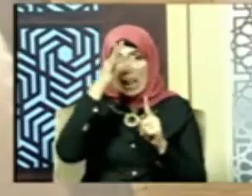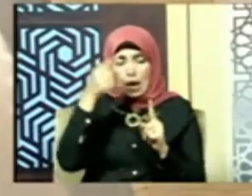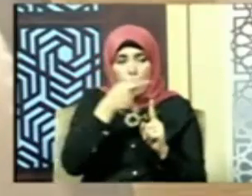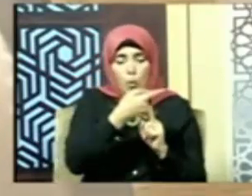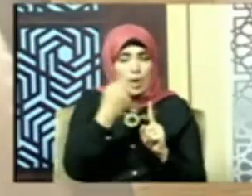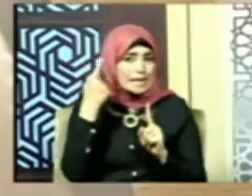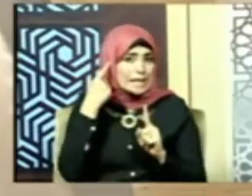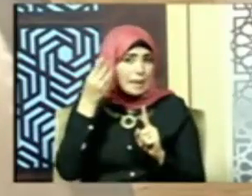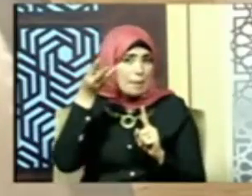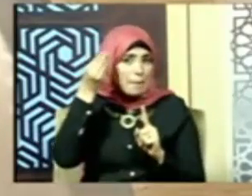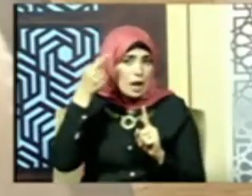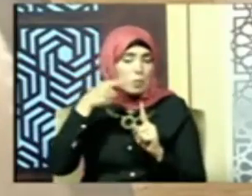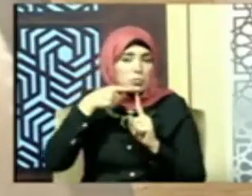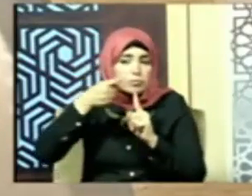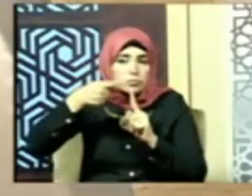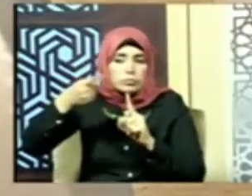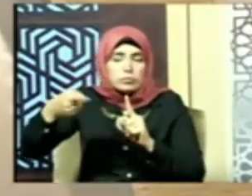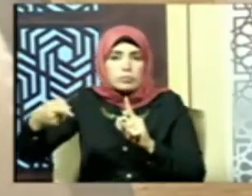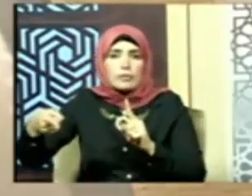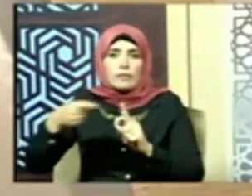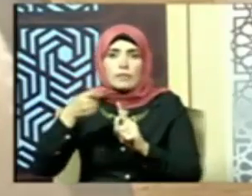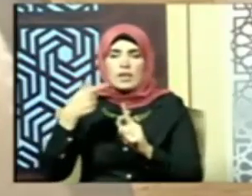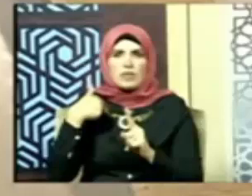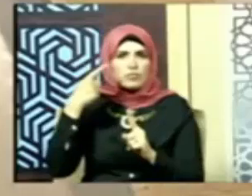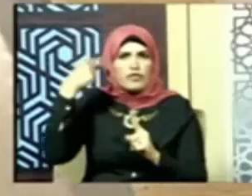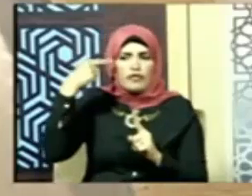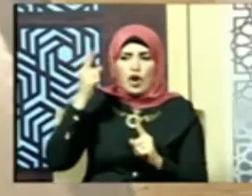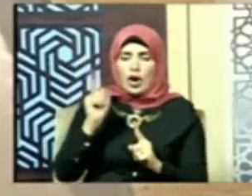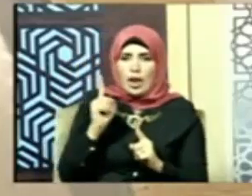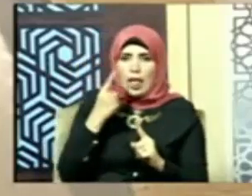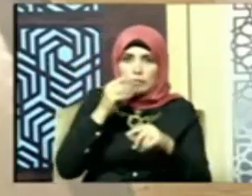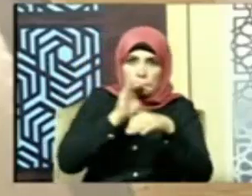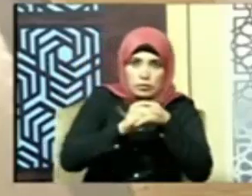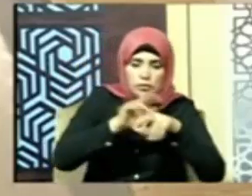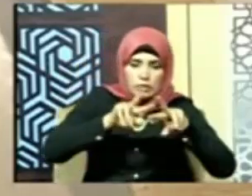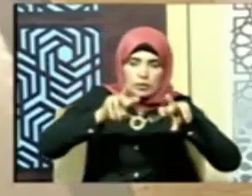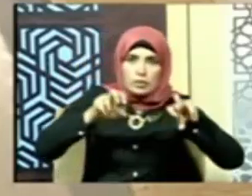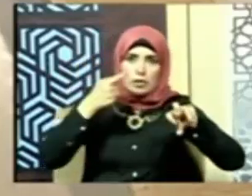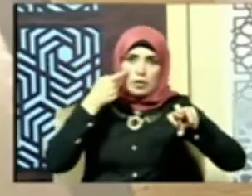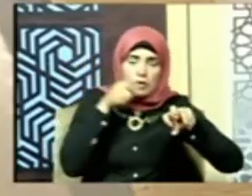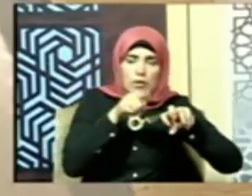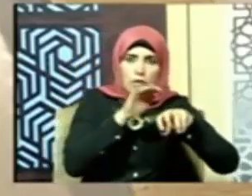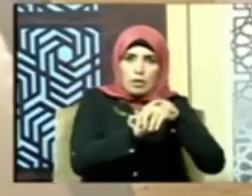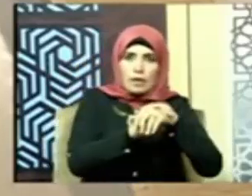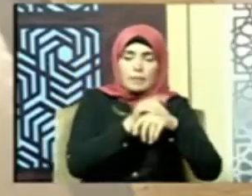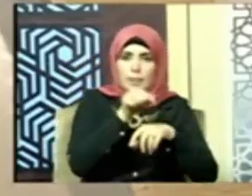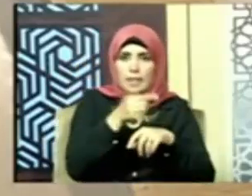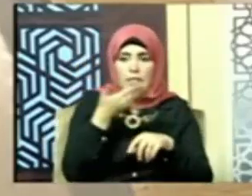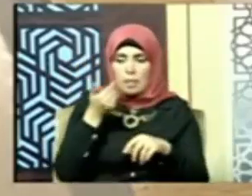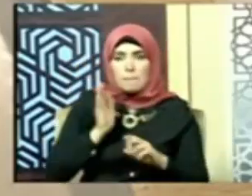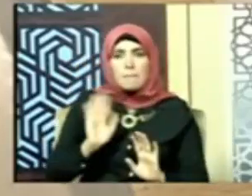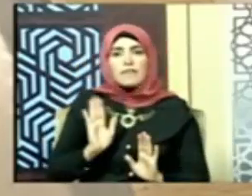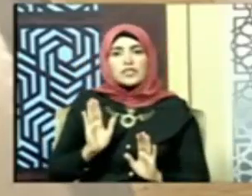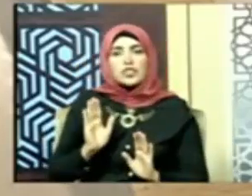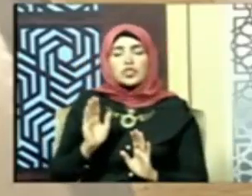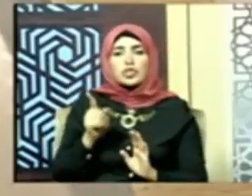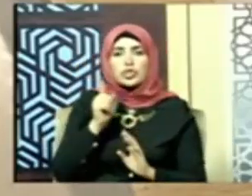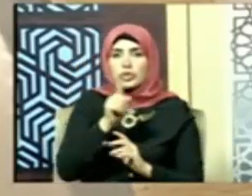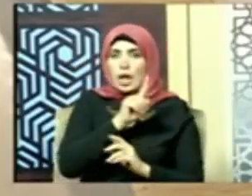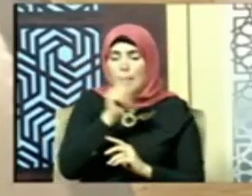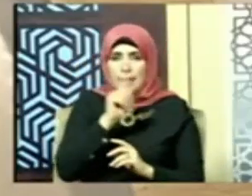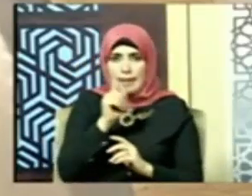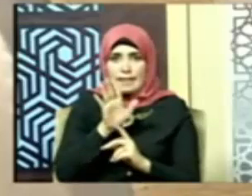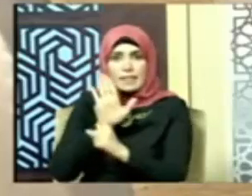بألسنتكم، تتناقلون الكلام دون أن تفكروا فيه ودون أن تردوا عن عرض نبيكم